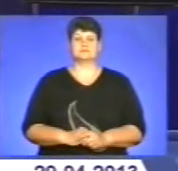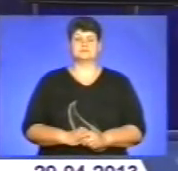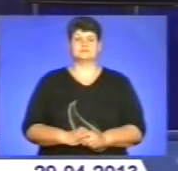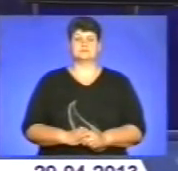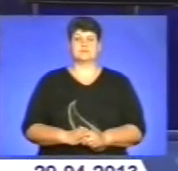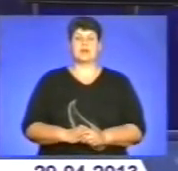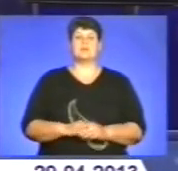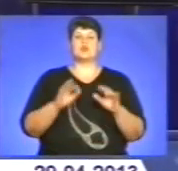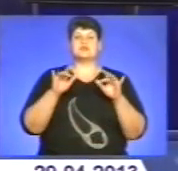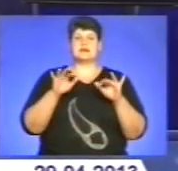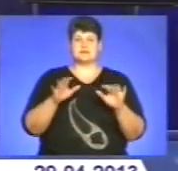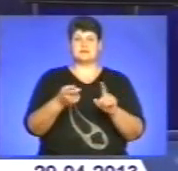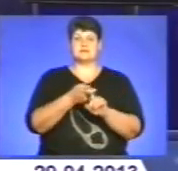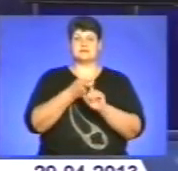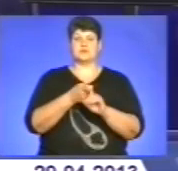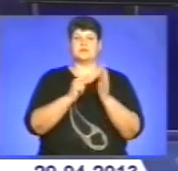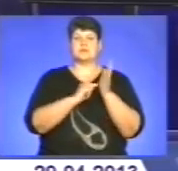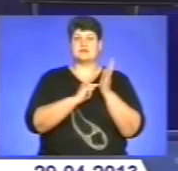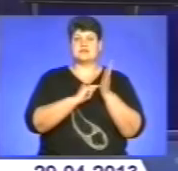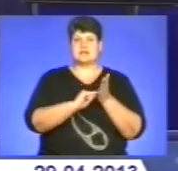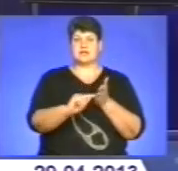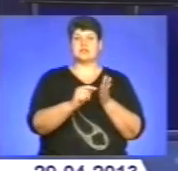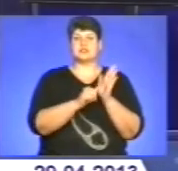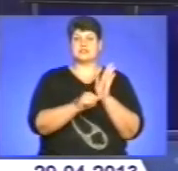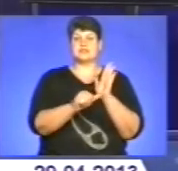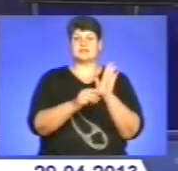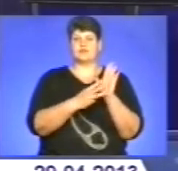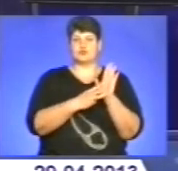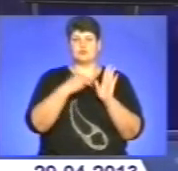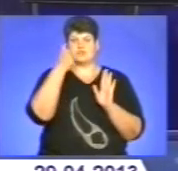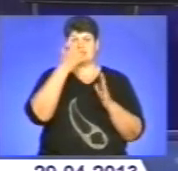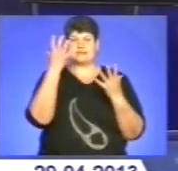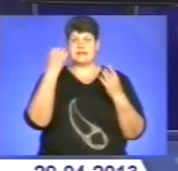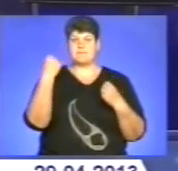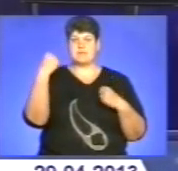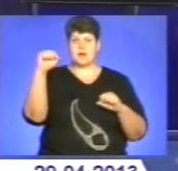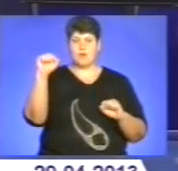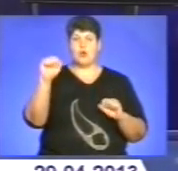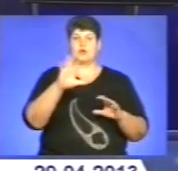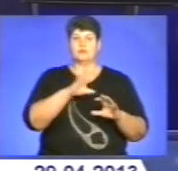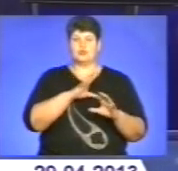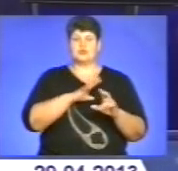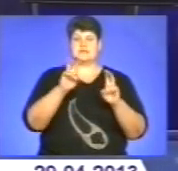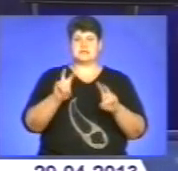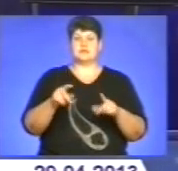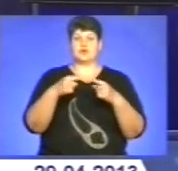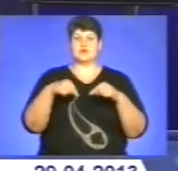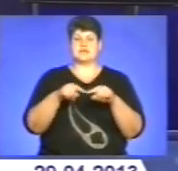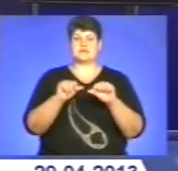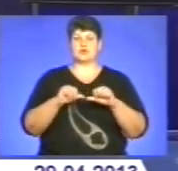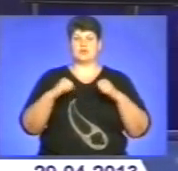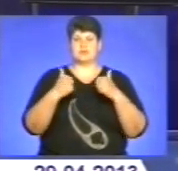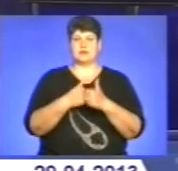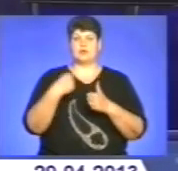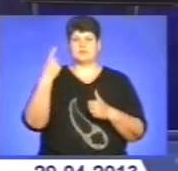Про заходи з нагоди відзначення 68-ї річниці Дня Перемоги йшлося на засіданні організаційного комітету